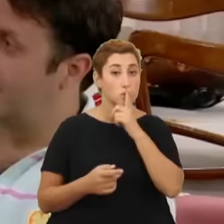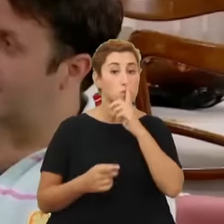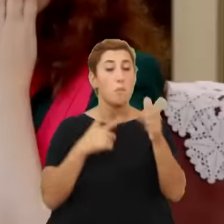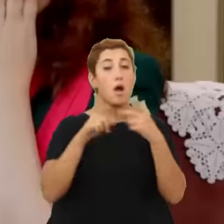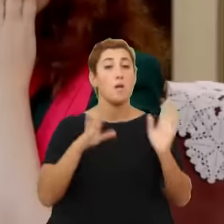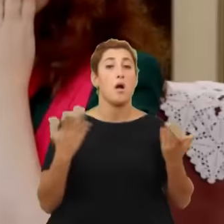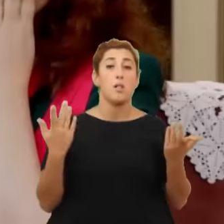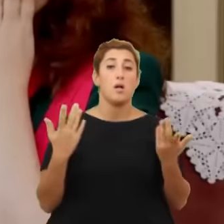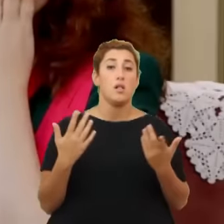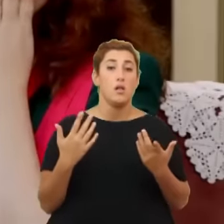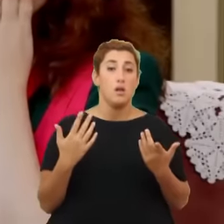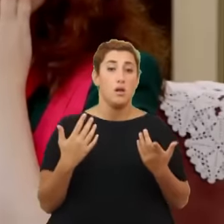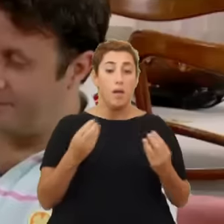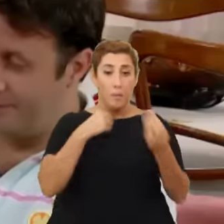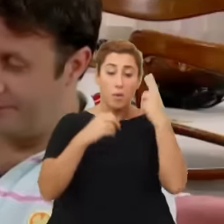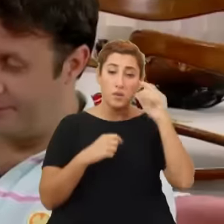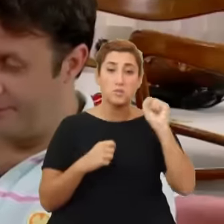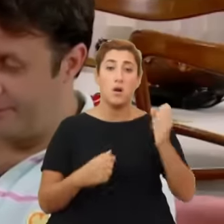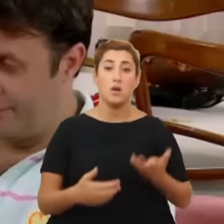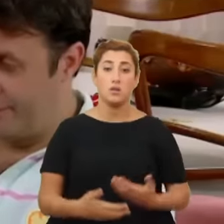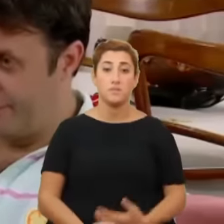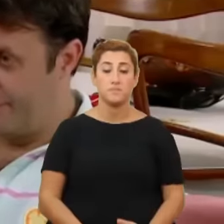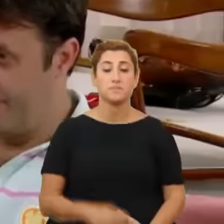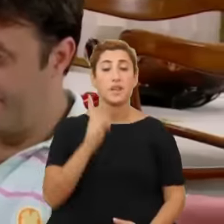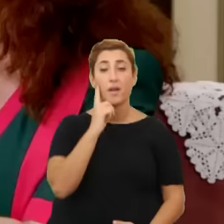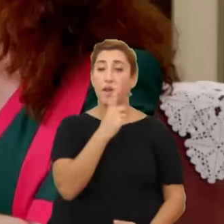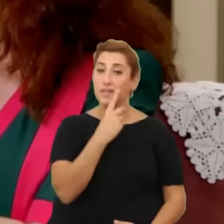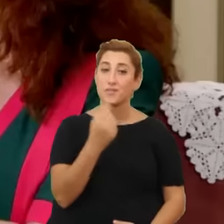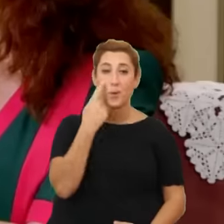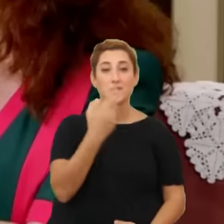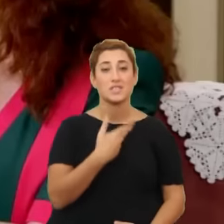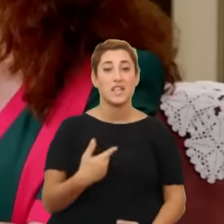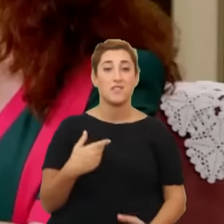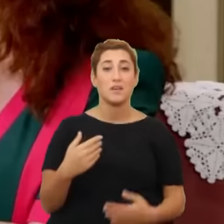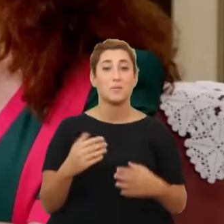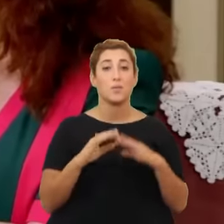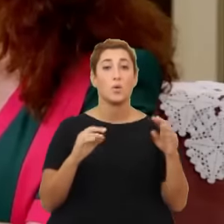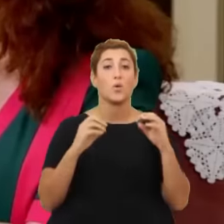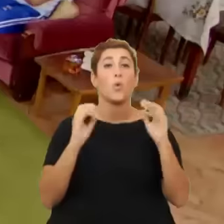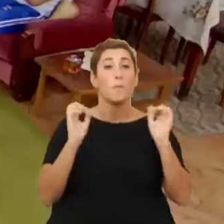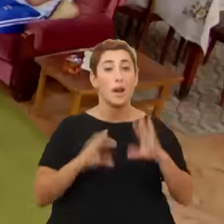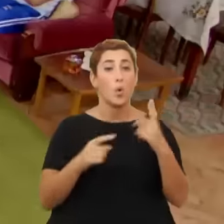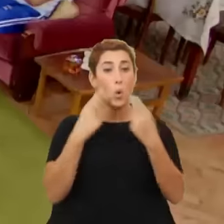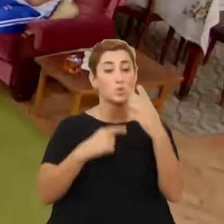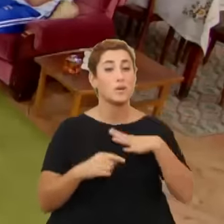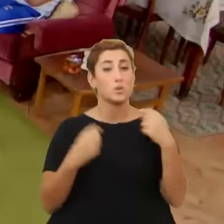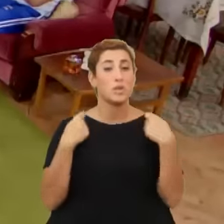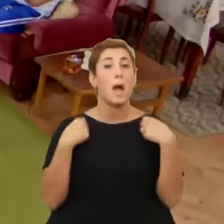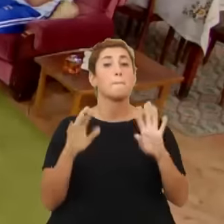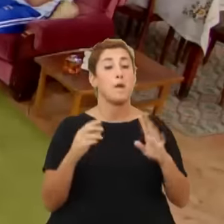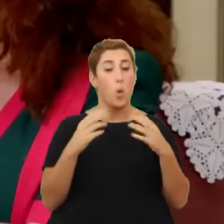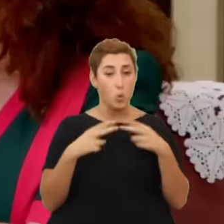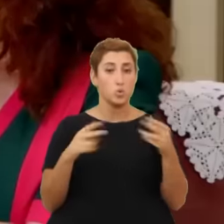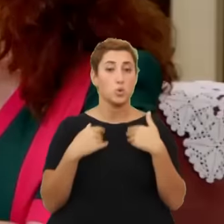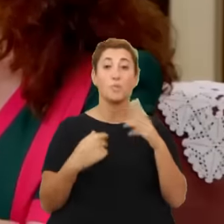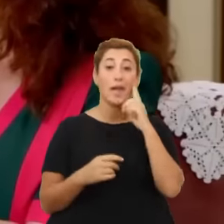ya, bağırma. Allah Allah. Yemek yiyoruz, başım ağrıyor. Ya enişte, gözünü seveyim ya. Dürtmeyin bir dakika ya, dürtmeyin ya. Konuşmak istiyorum ya, özgür değil miyim